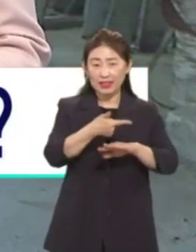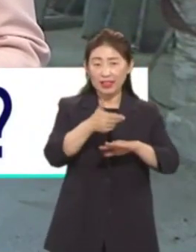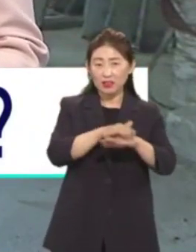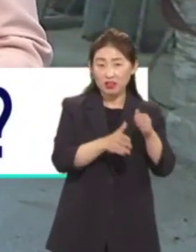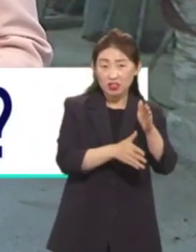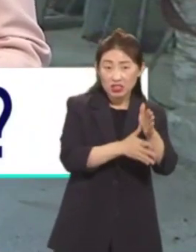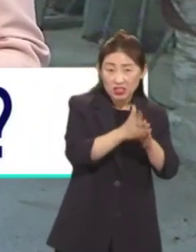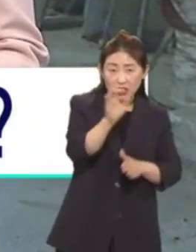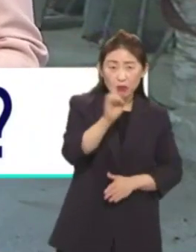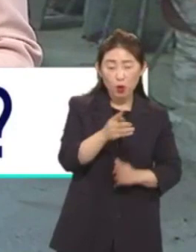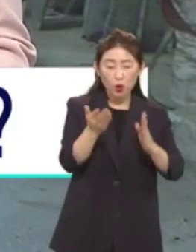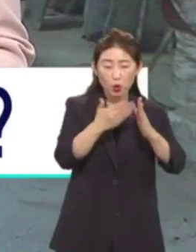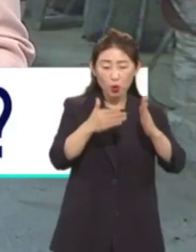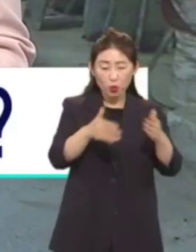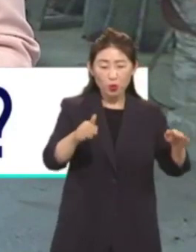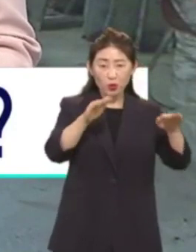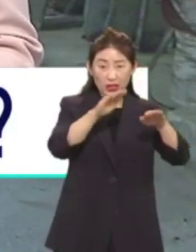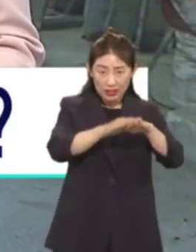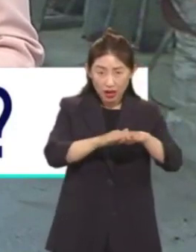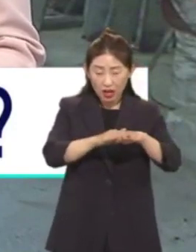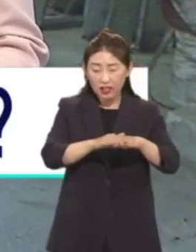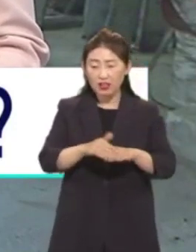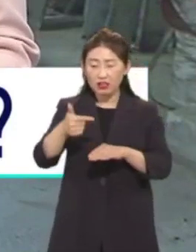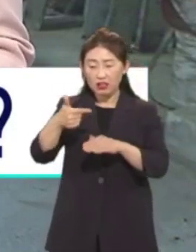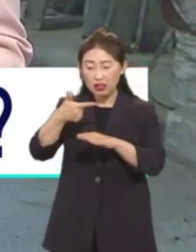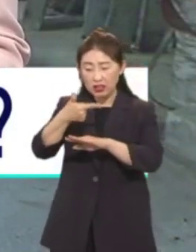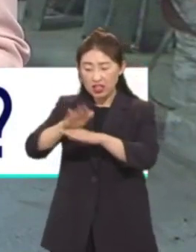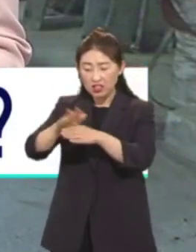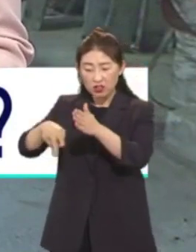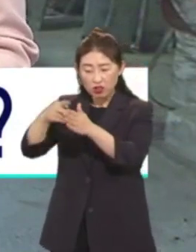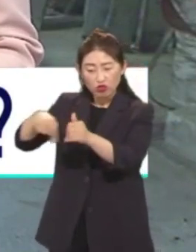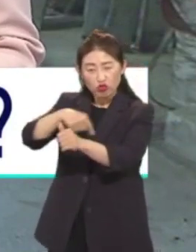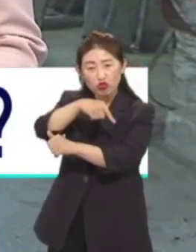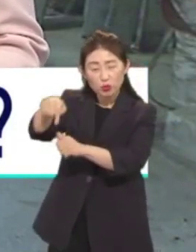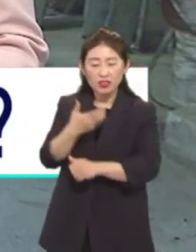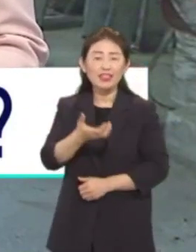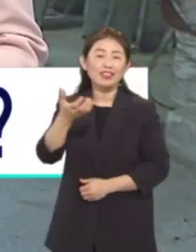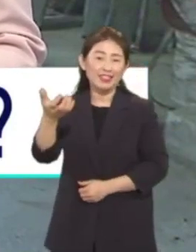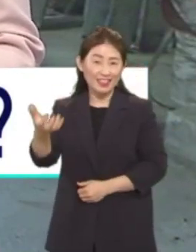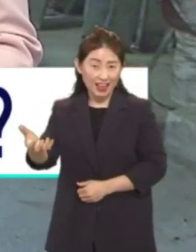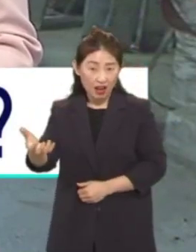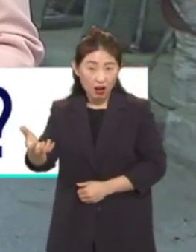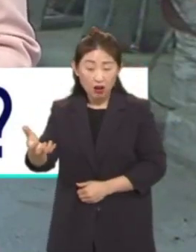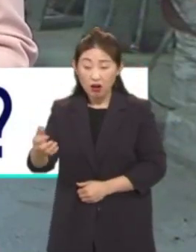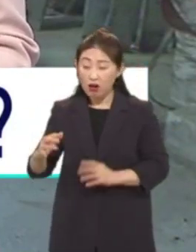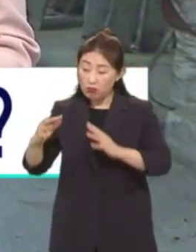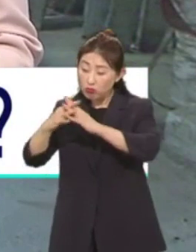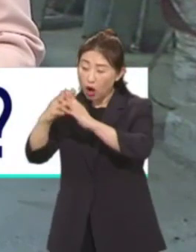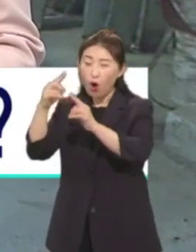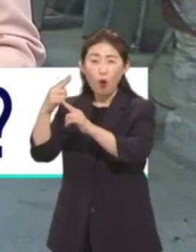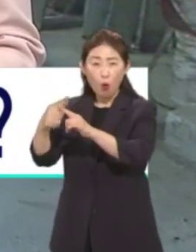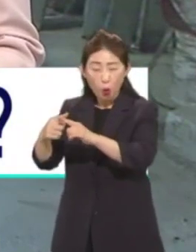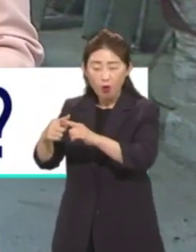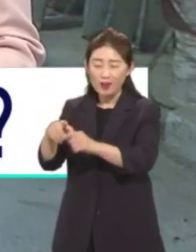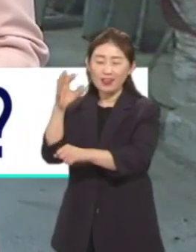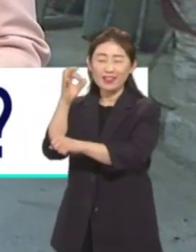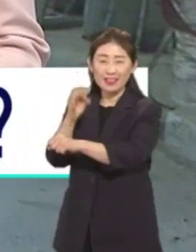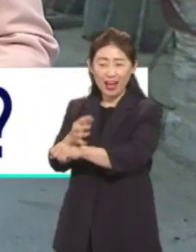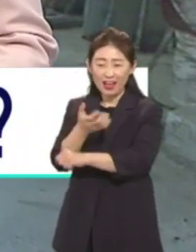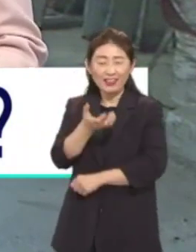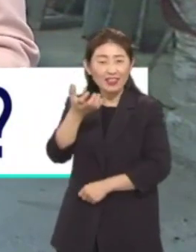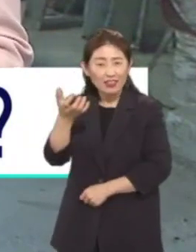산하 공공기관 세 곳을 원도심으로 이전하겠다며 공사가 중단돼 방치된 건축물 매입도 검토해볼 수 있다고